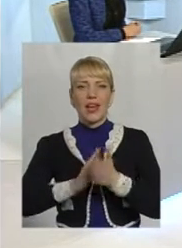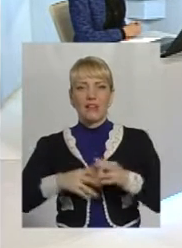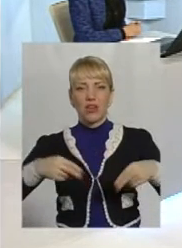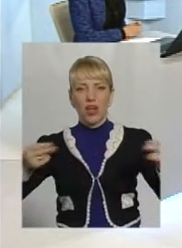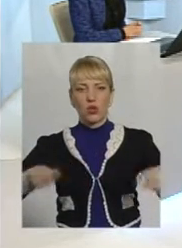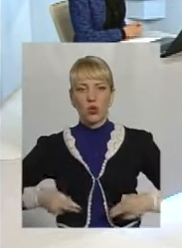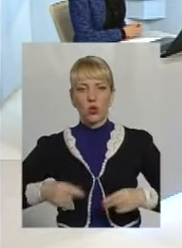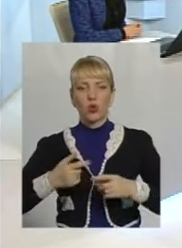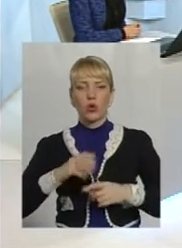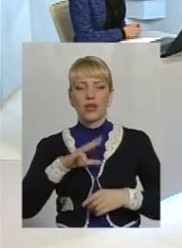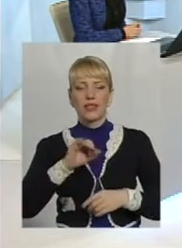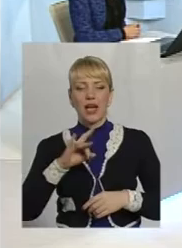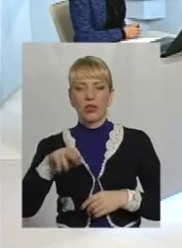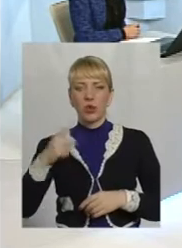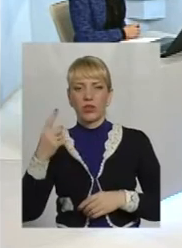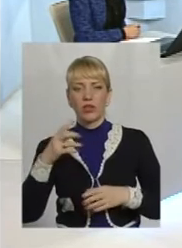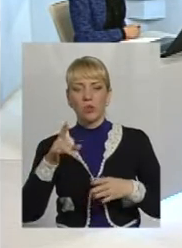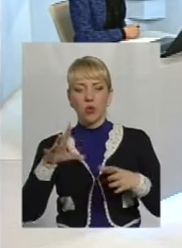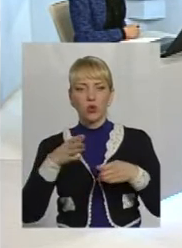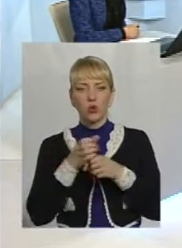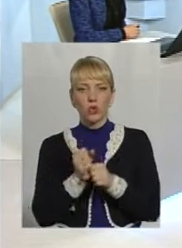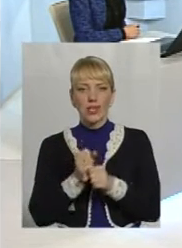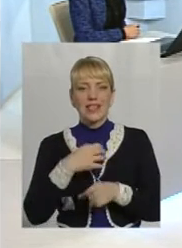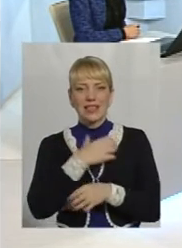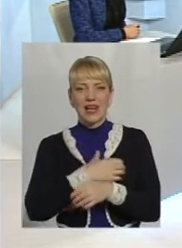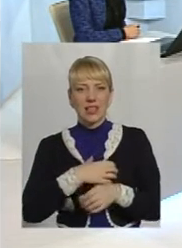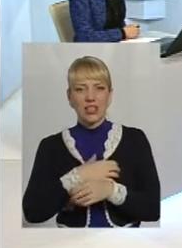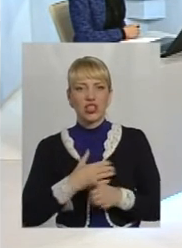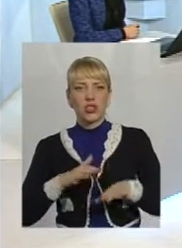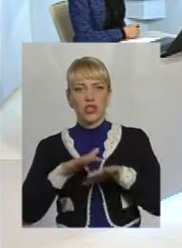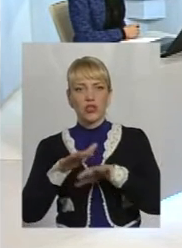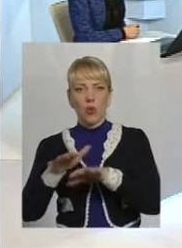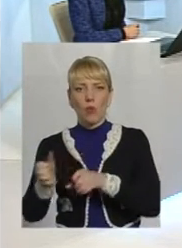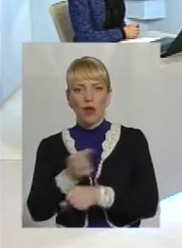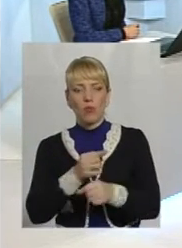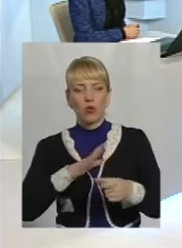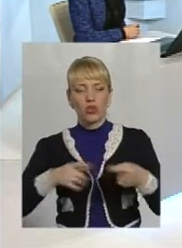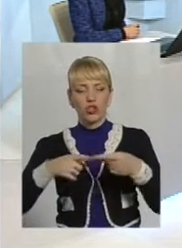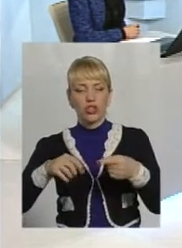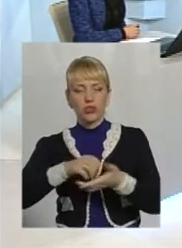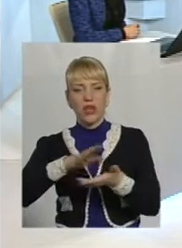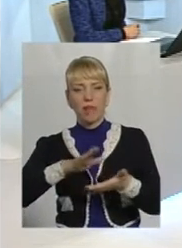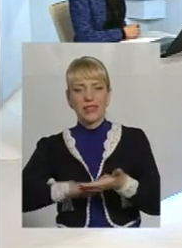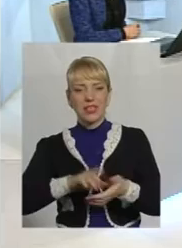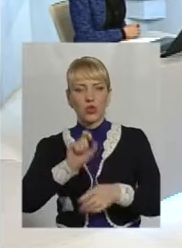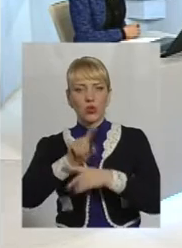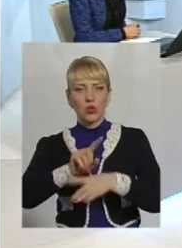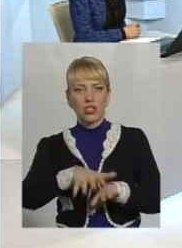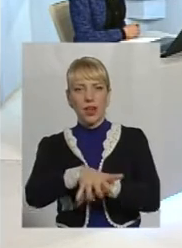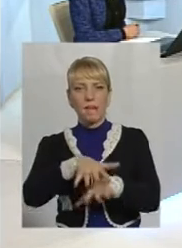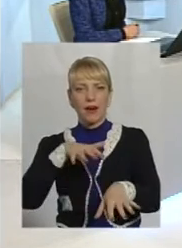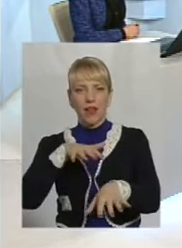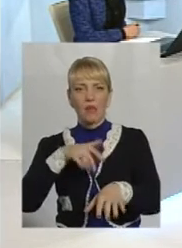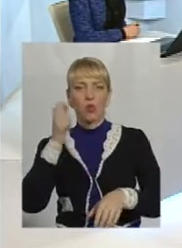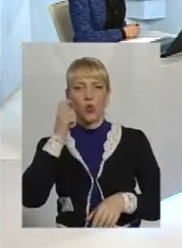договору «Старт-1» про скорочення стратегічних наступальних озброєнь, було чітко записано доручення парламенту українського